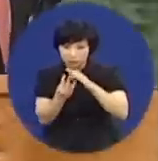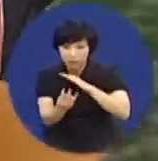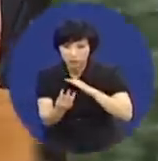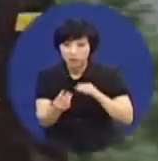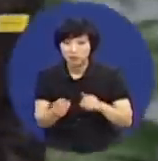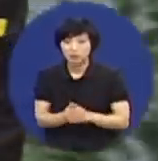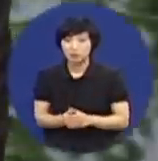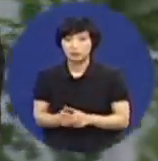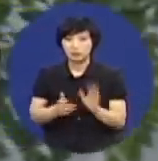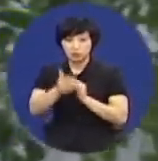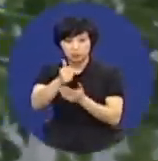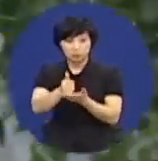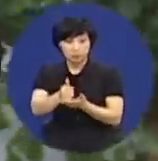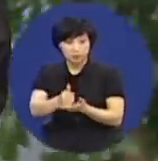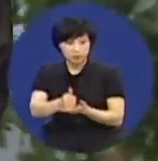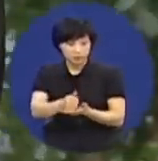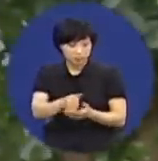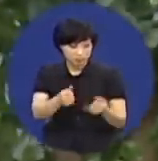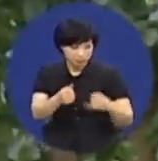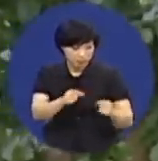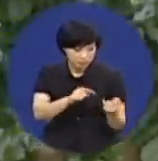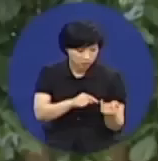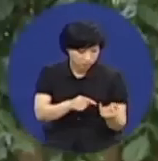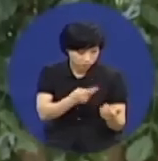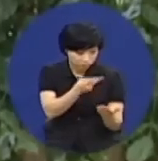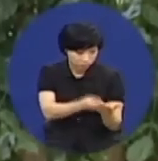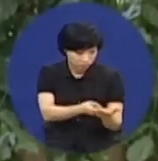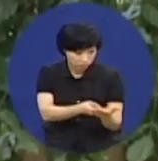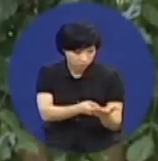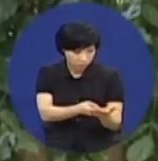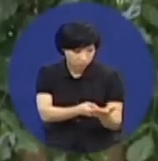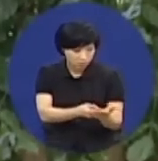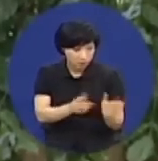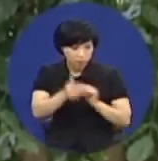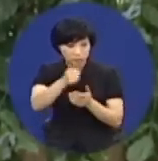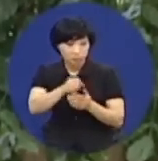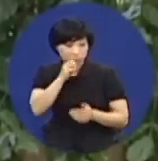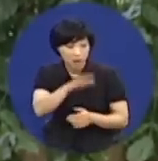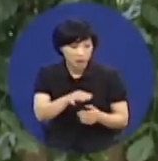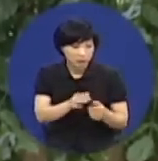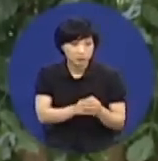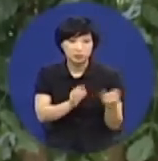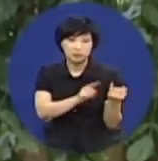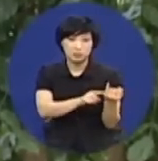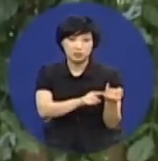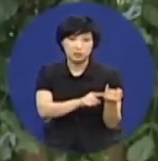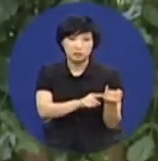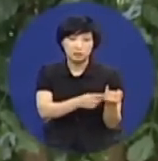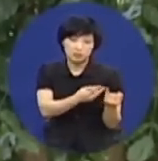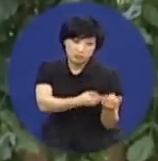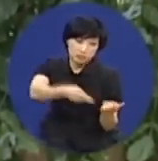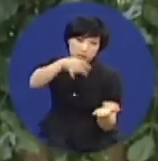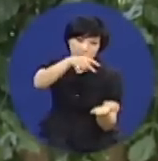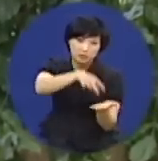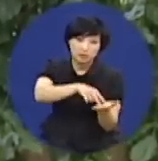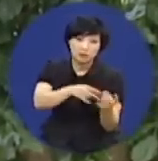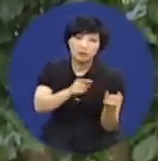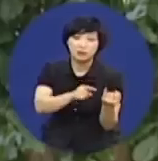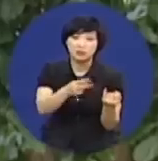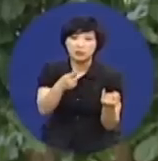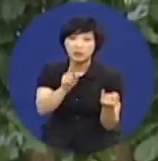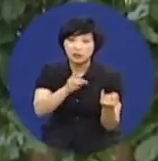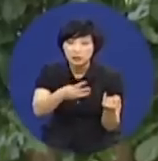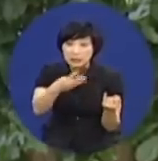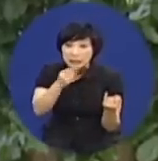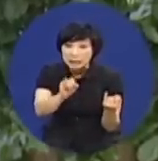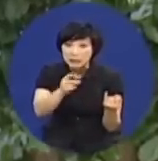して娘を見て言われます。タリダクミ、少女よ、起きなさい。 すると、少